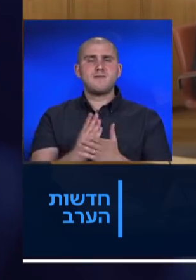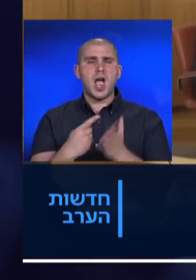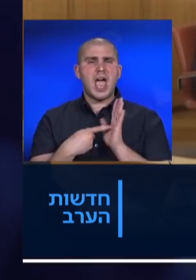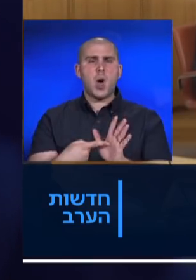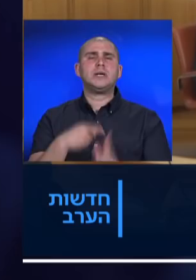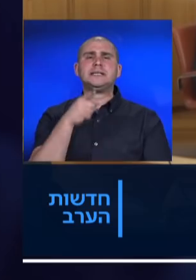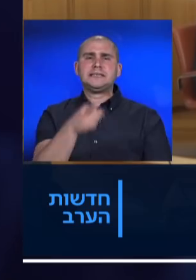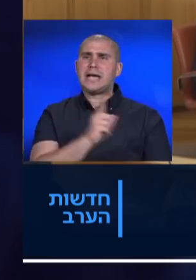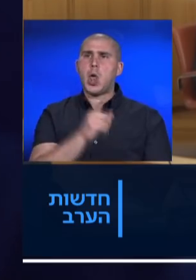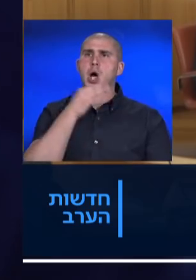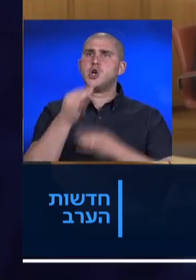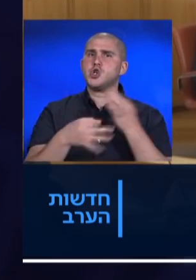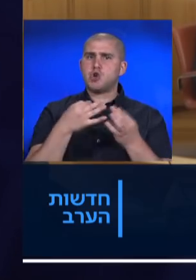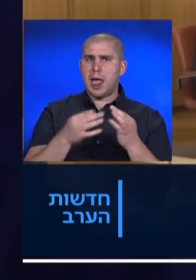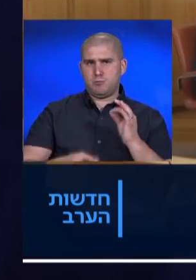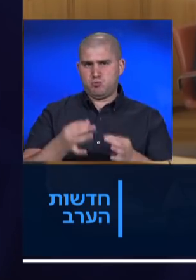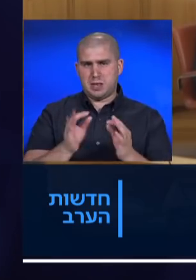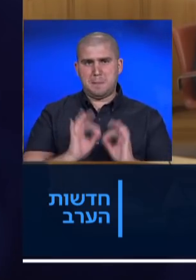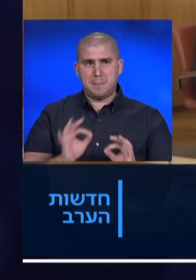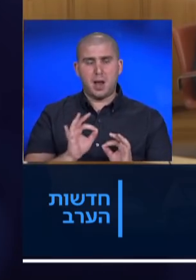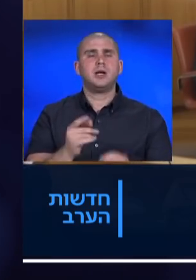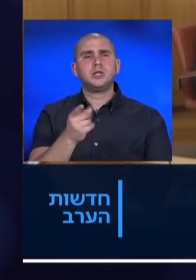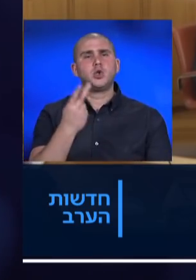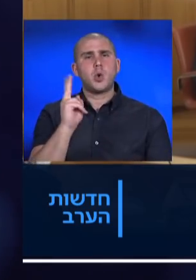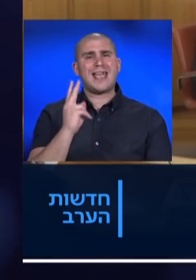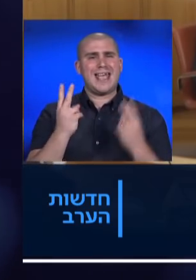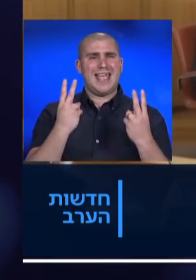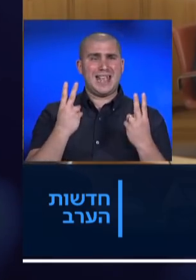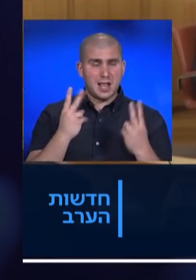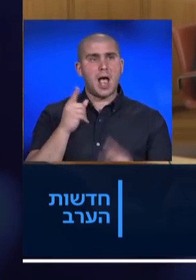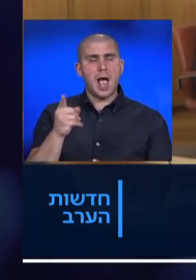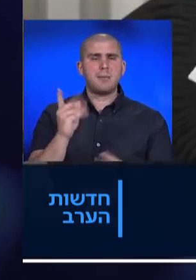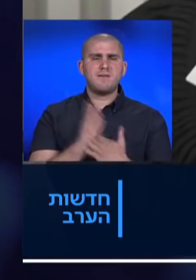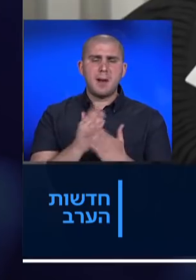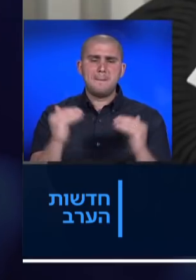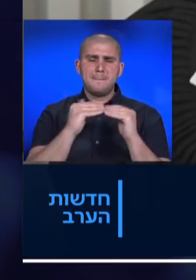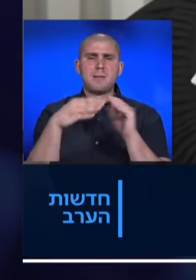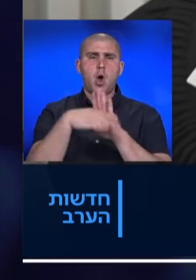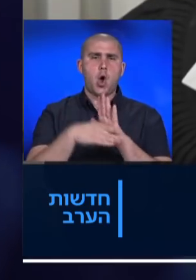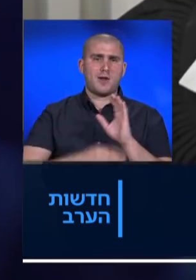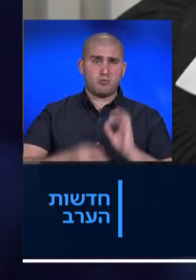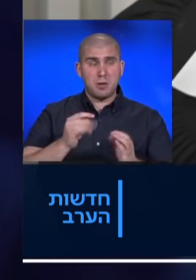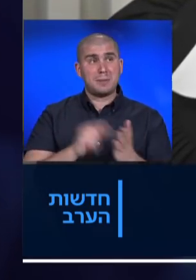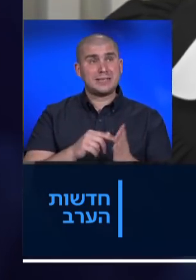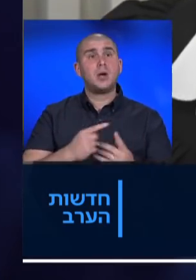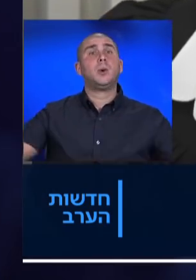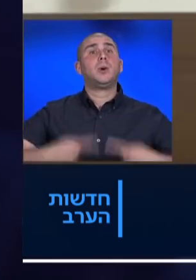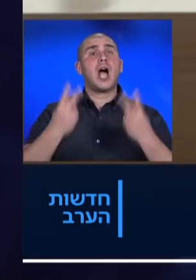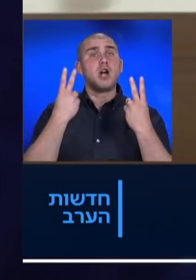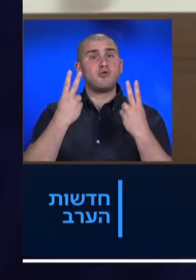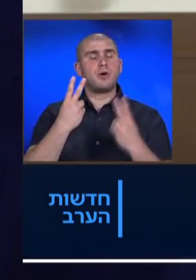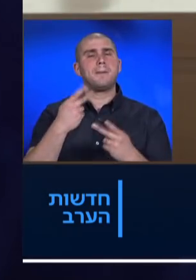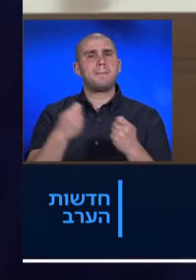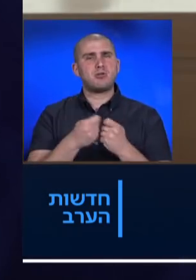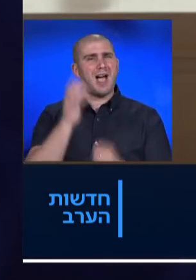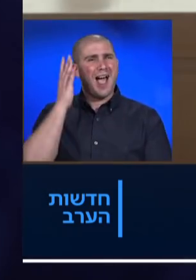שאלה משפטית בהכרח, אלא שאלה ערכית, והם נצמדים לחוק ולמשפט. ולכן היום החשוב מבחינת העתיד, עתיד